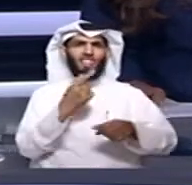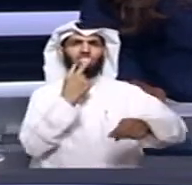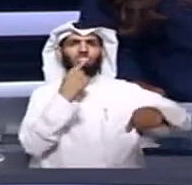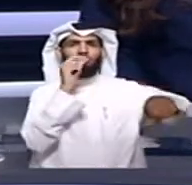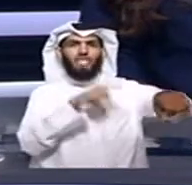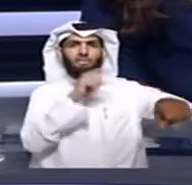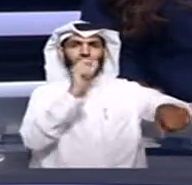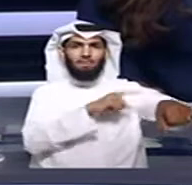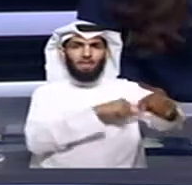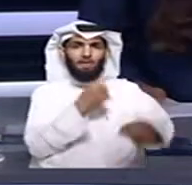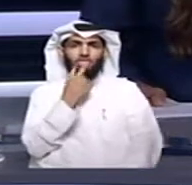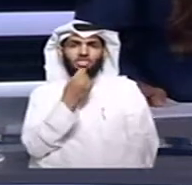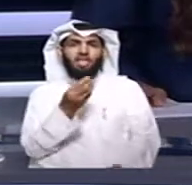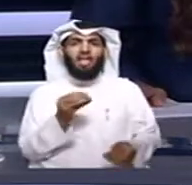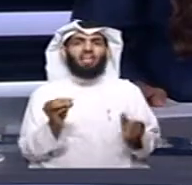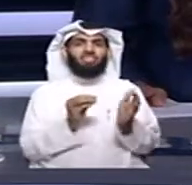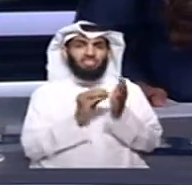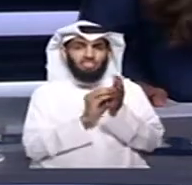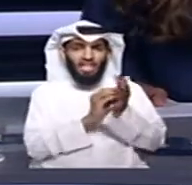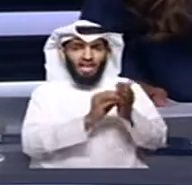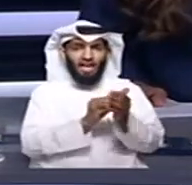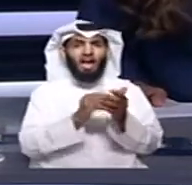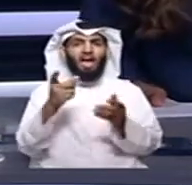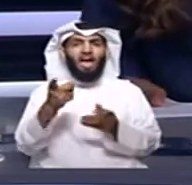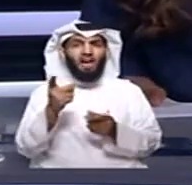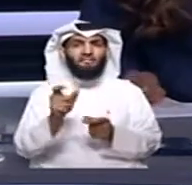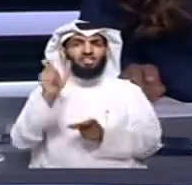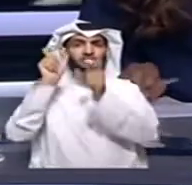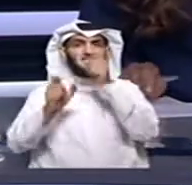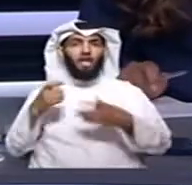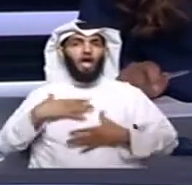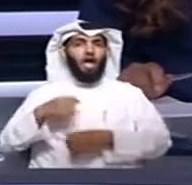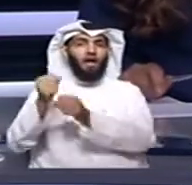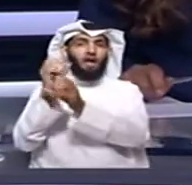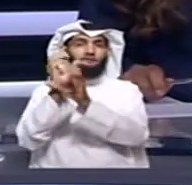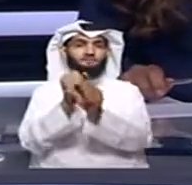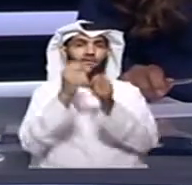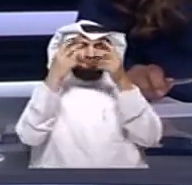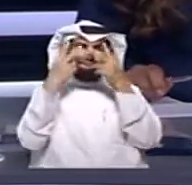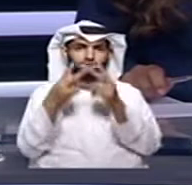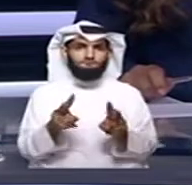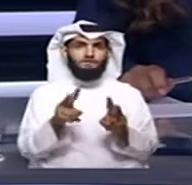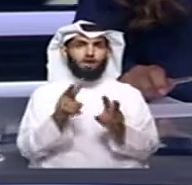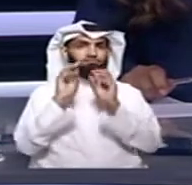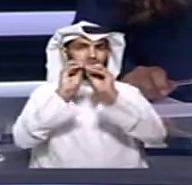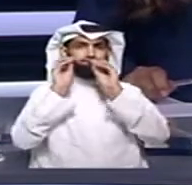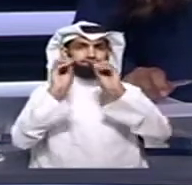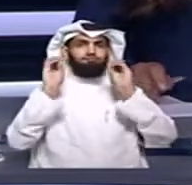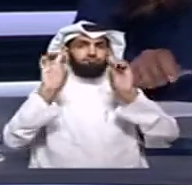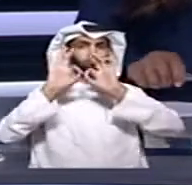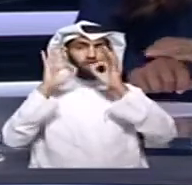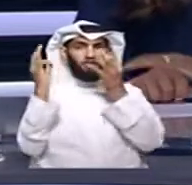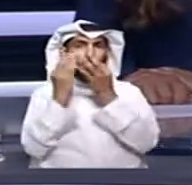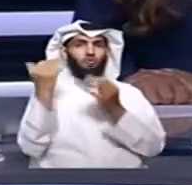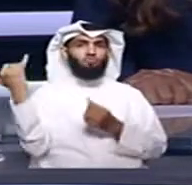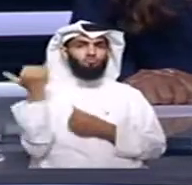حياة غيرك وستستمر على مدى يومين. وتهدف الحملة إلى تعزيز الوعي المجتمعي بقيمة